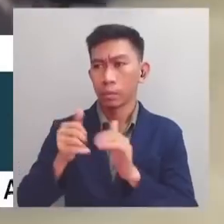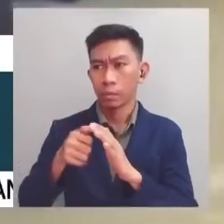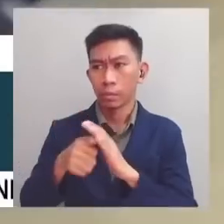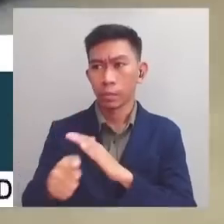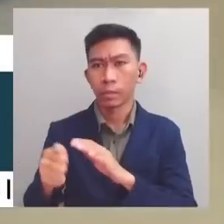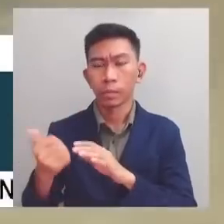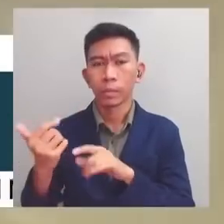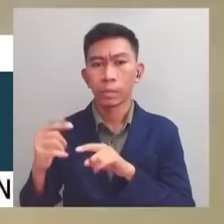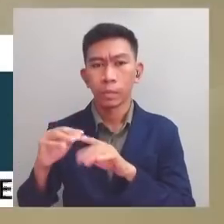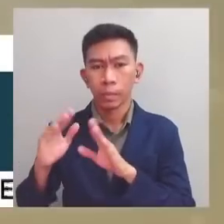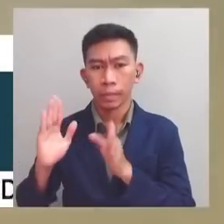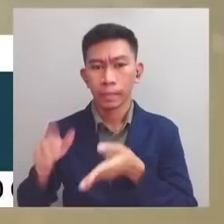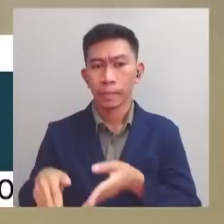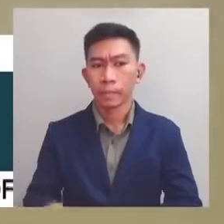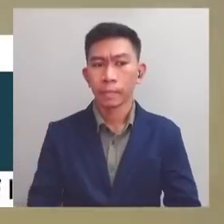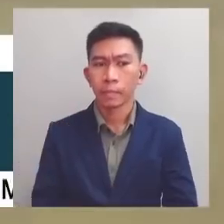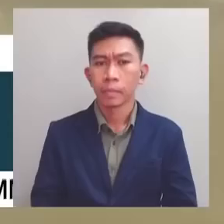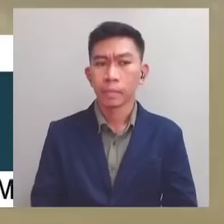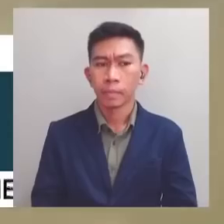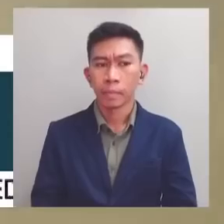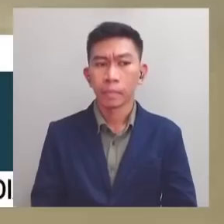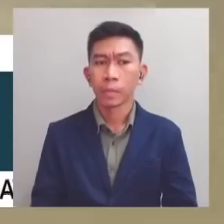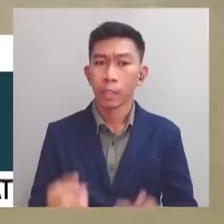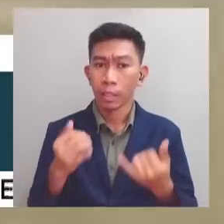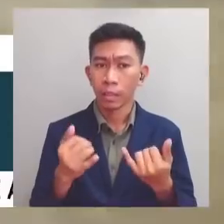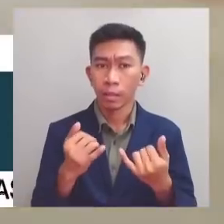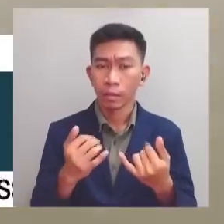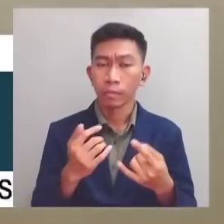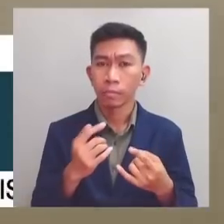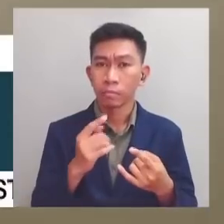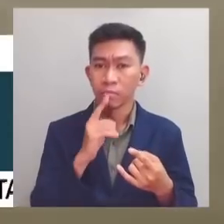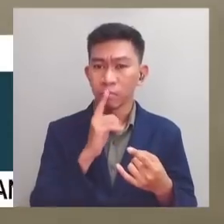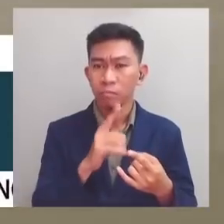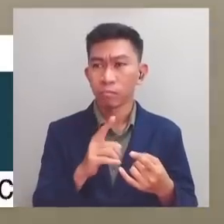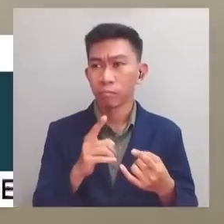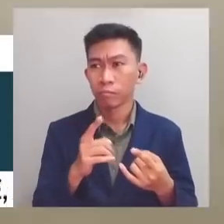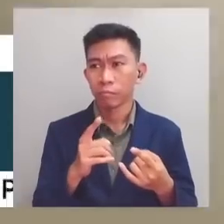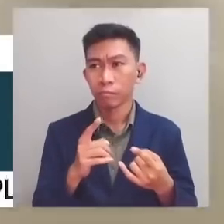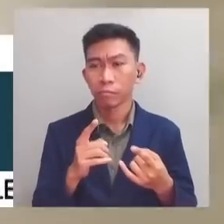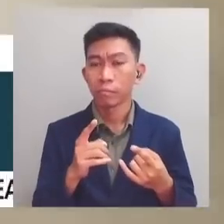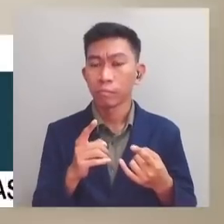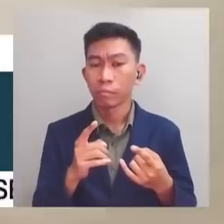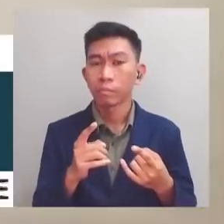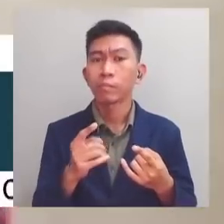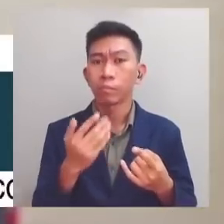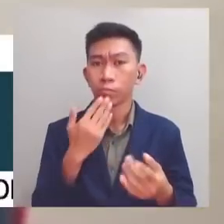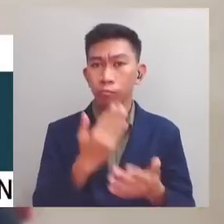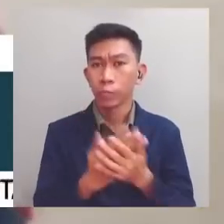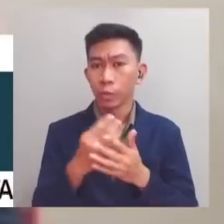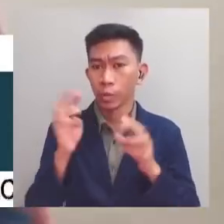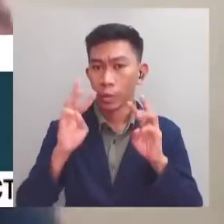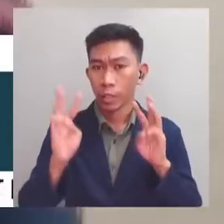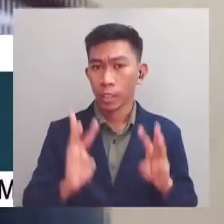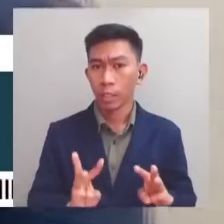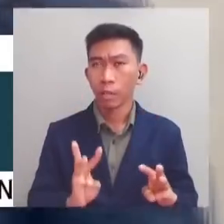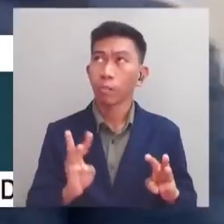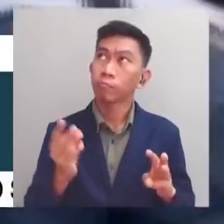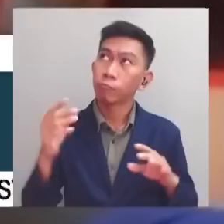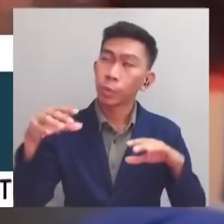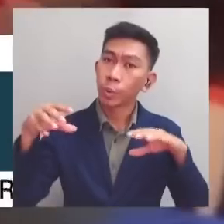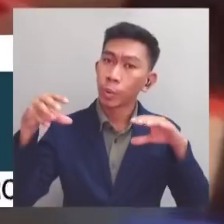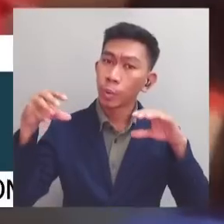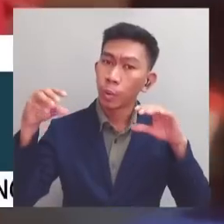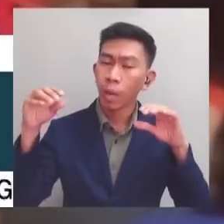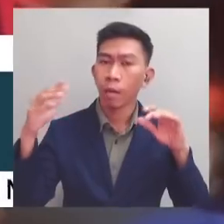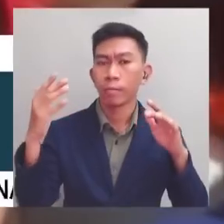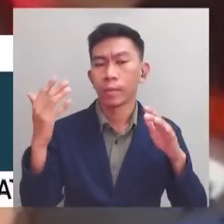bahay. Lalo na po ngayon po medyo maganda po yung weather, hindi na po masyadong maulan. Kaya yung iba po